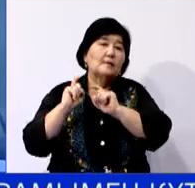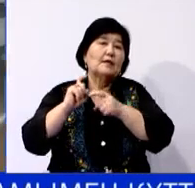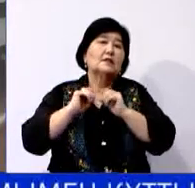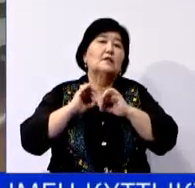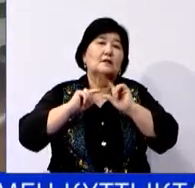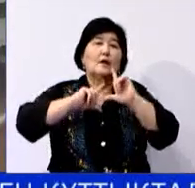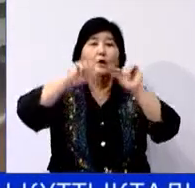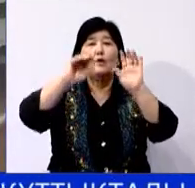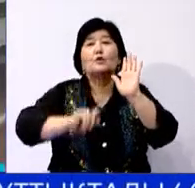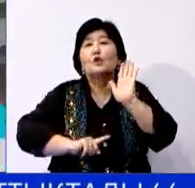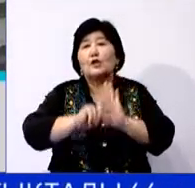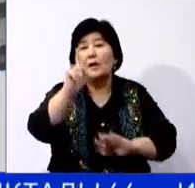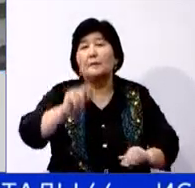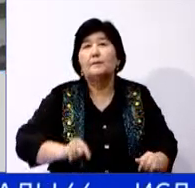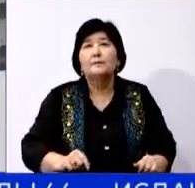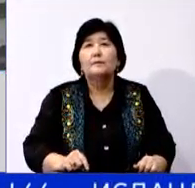ұшырылды.